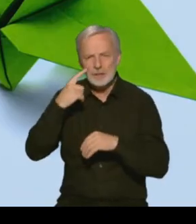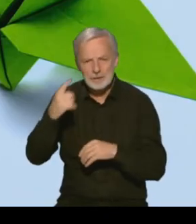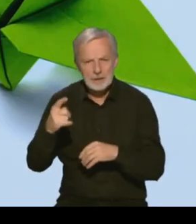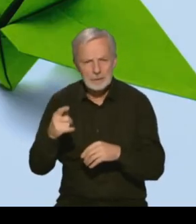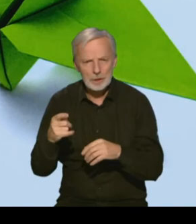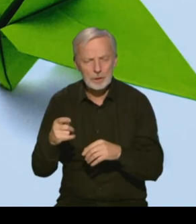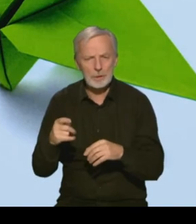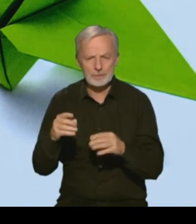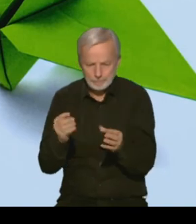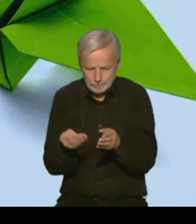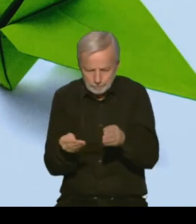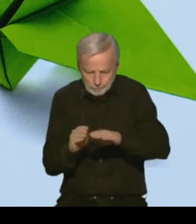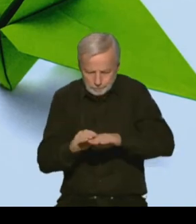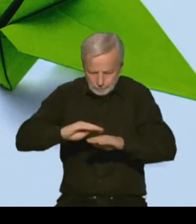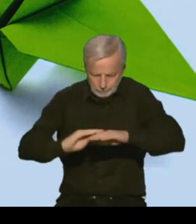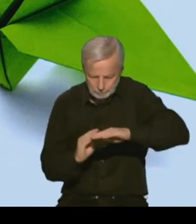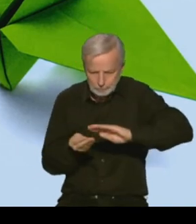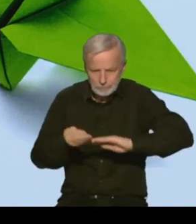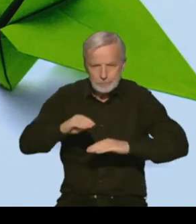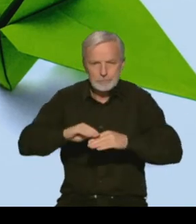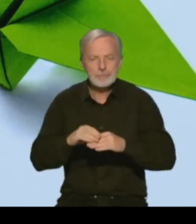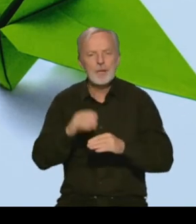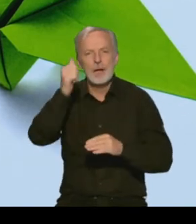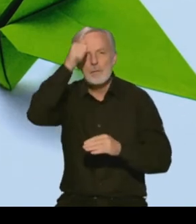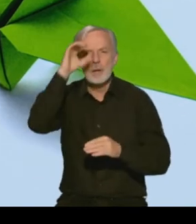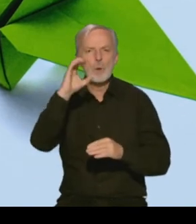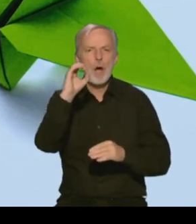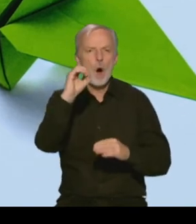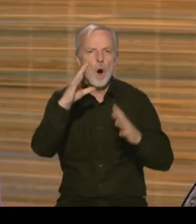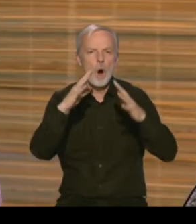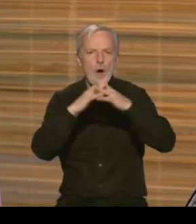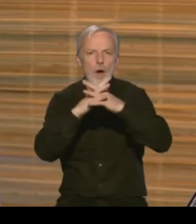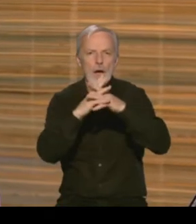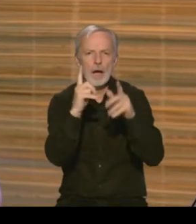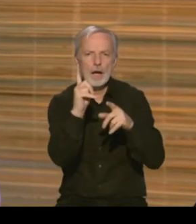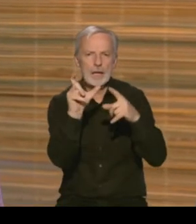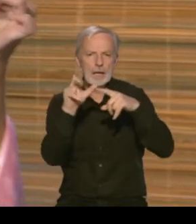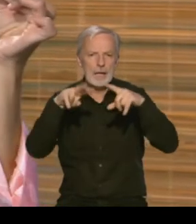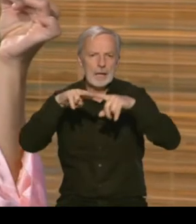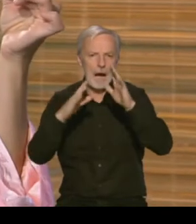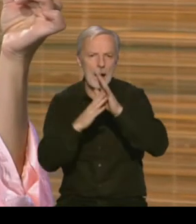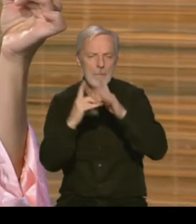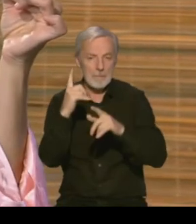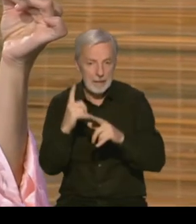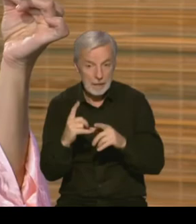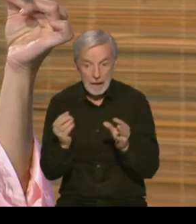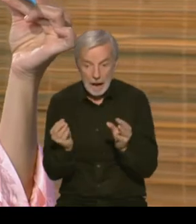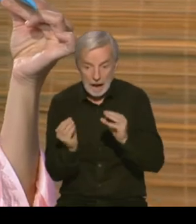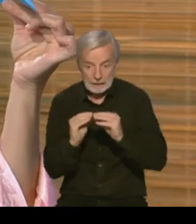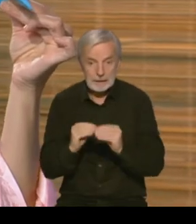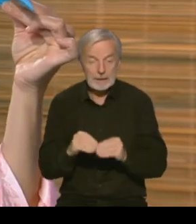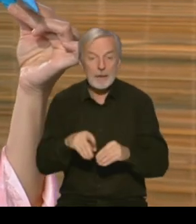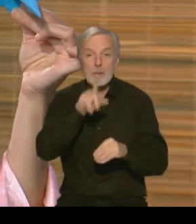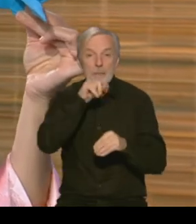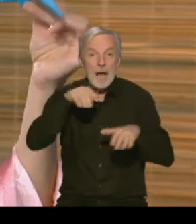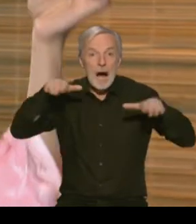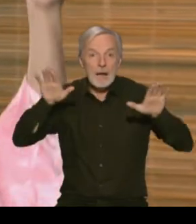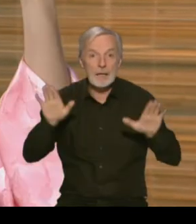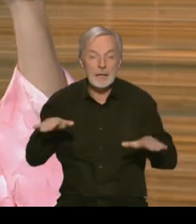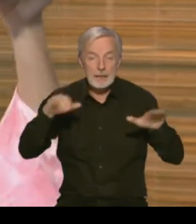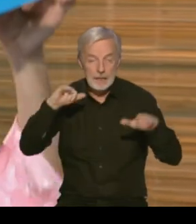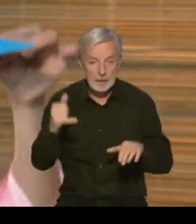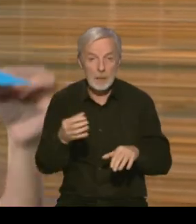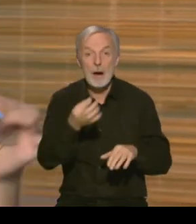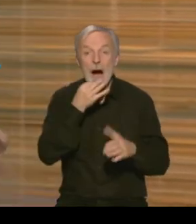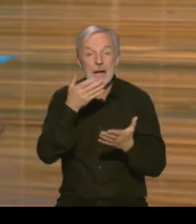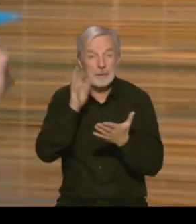je origami, japonská skládačka z papíru. A tohle je jeřáb. Prý, když složíš